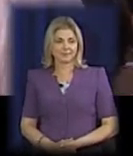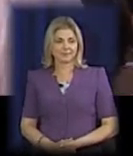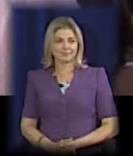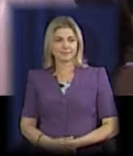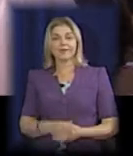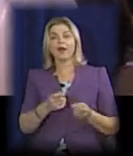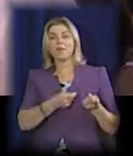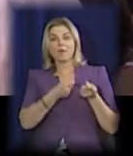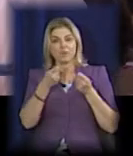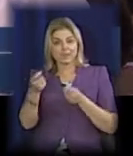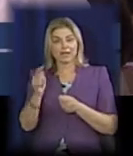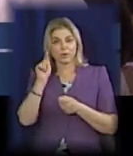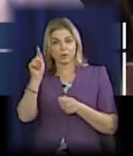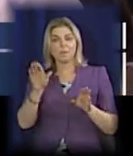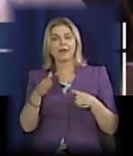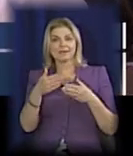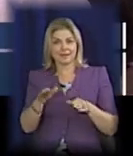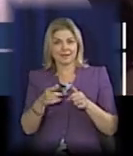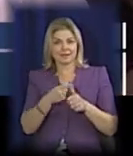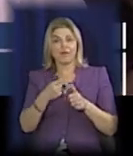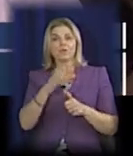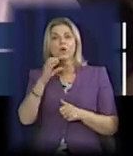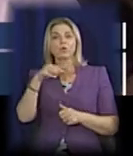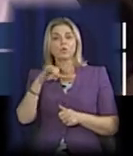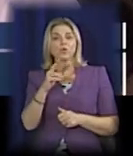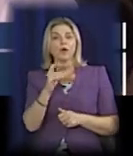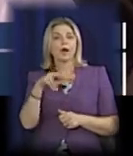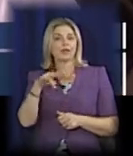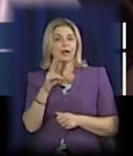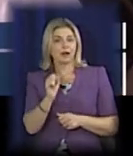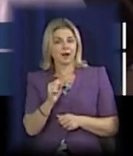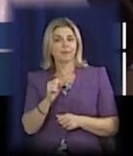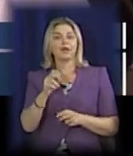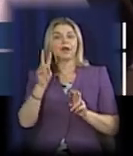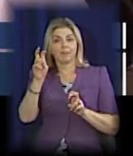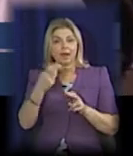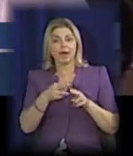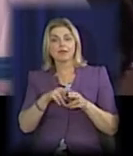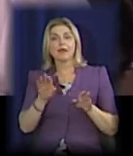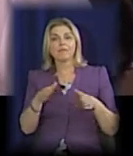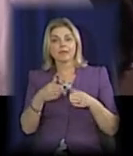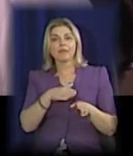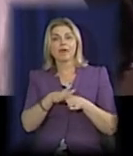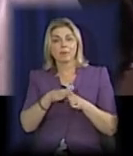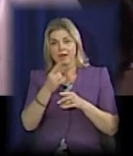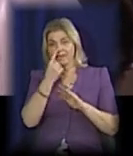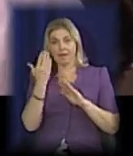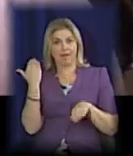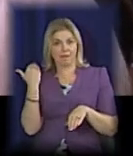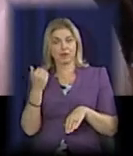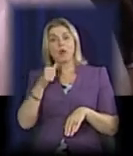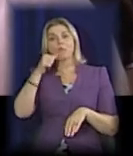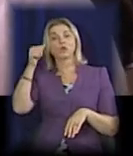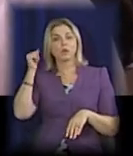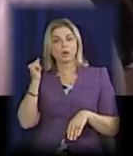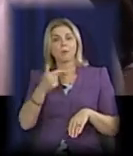Повезли ми туди стукалку-грюкалку. Цю пісню ми в репертуарі виконуємо порівняно недавно. Минулому